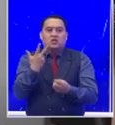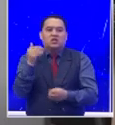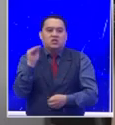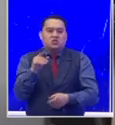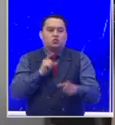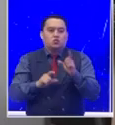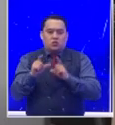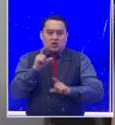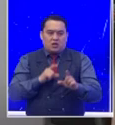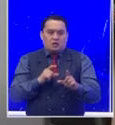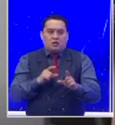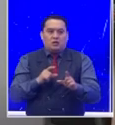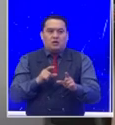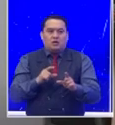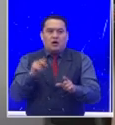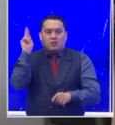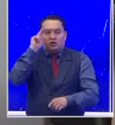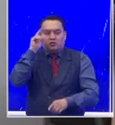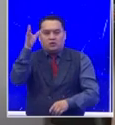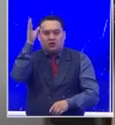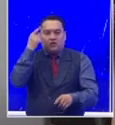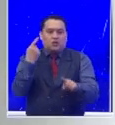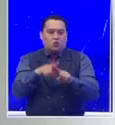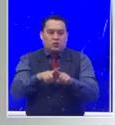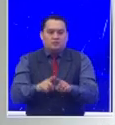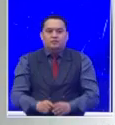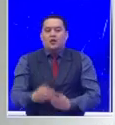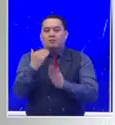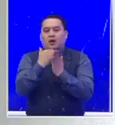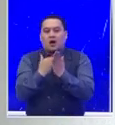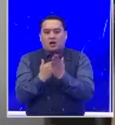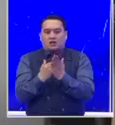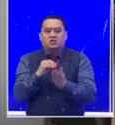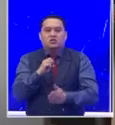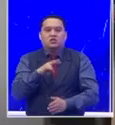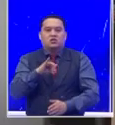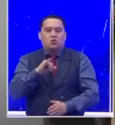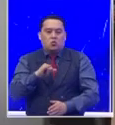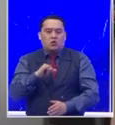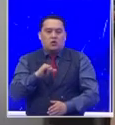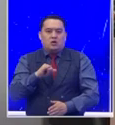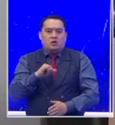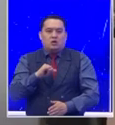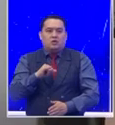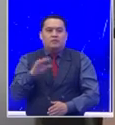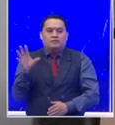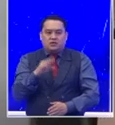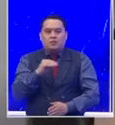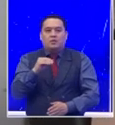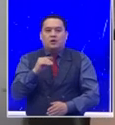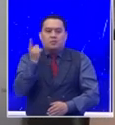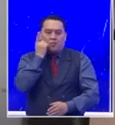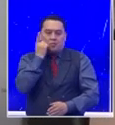3000 студентов на дистанционные образовательные технологии. Программа Smart GTSU доступна из